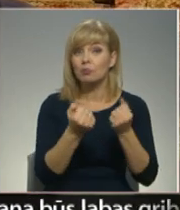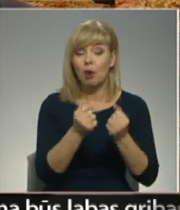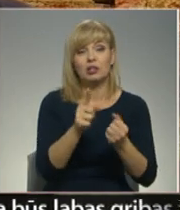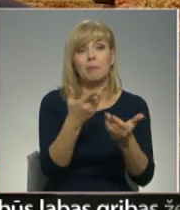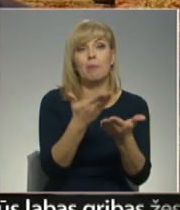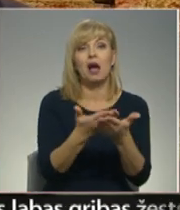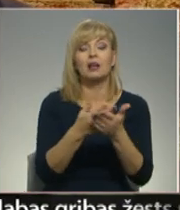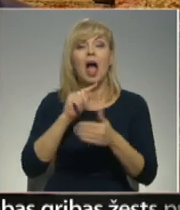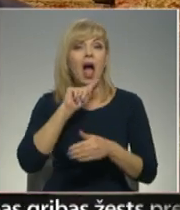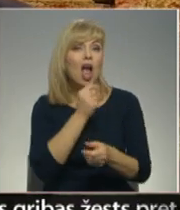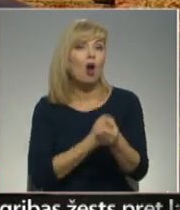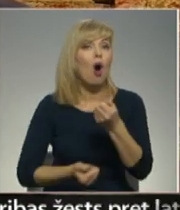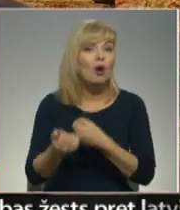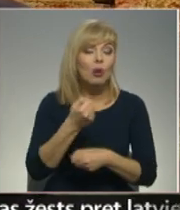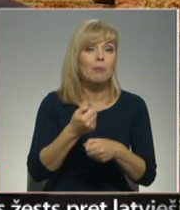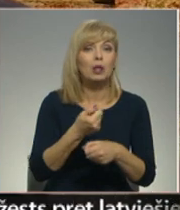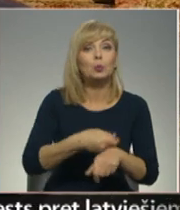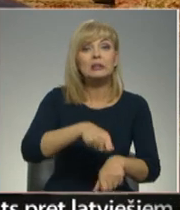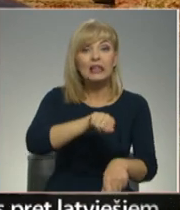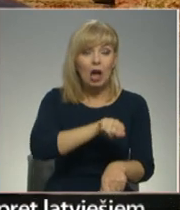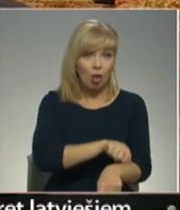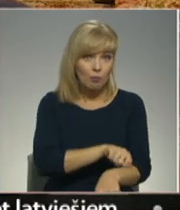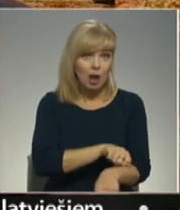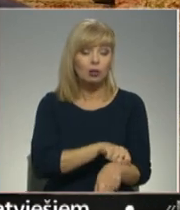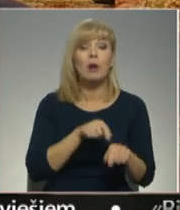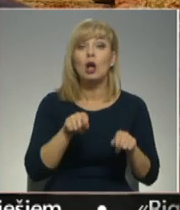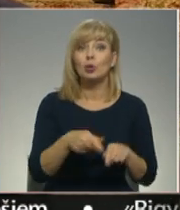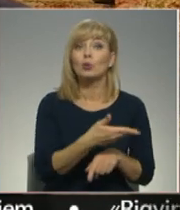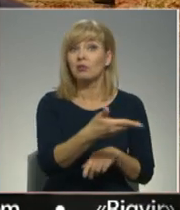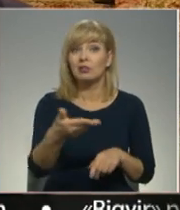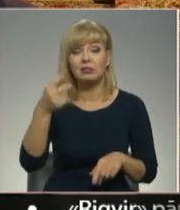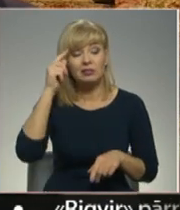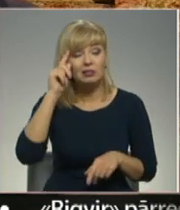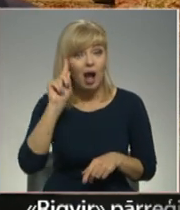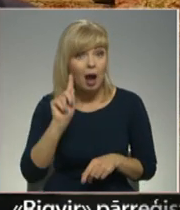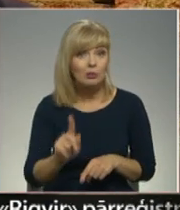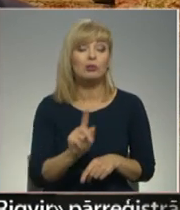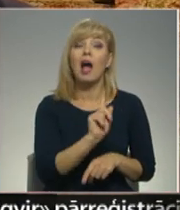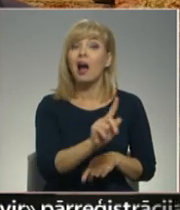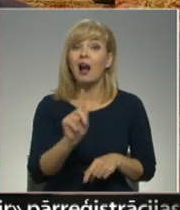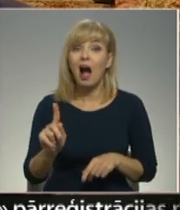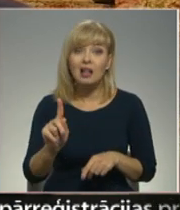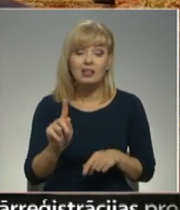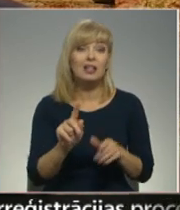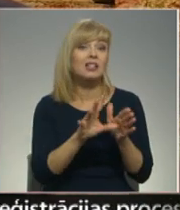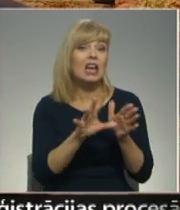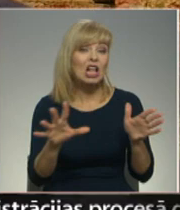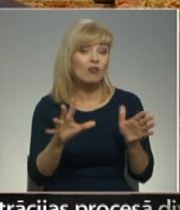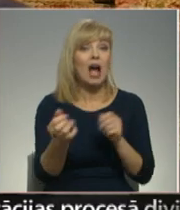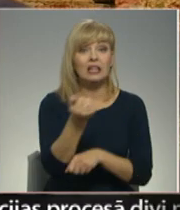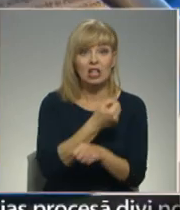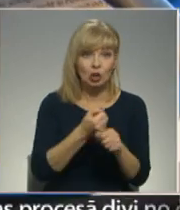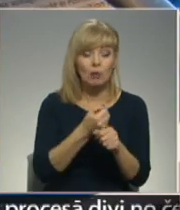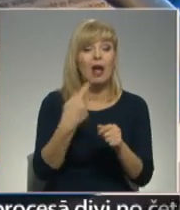paraugs, kā ekonomēt uz kilometriem. Jo tad jūs saprotiet, kad katrs kilovats, ko jūs ietaupat, jūs